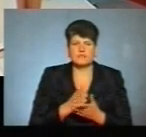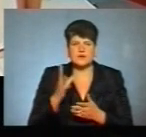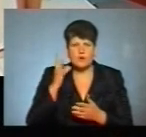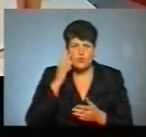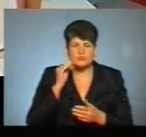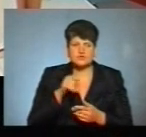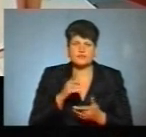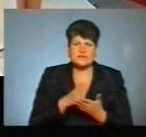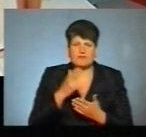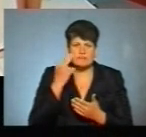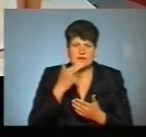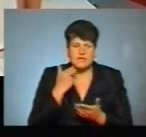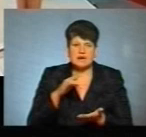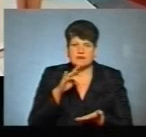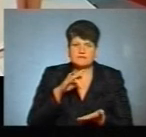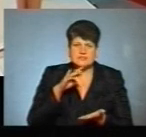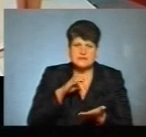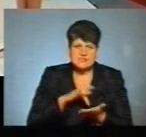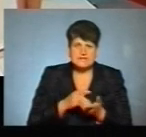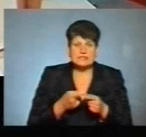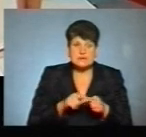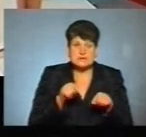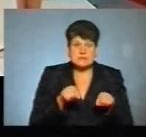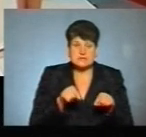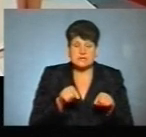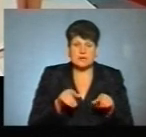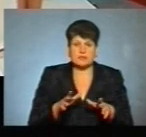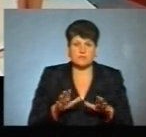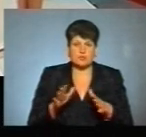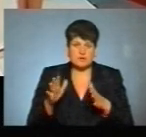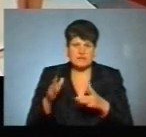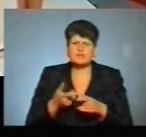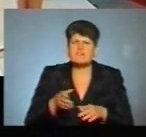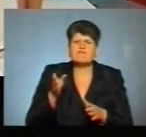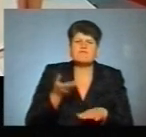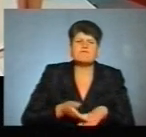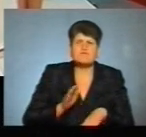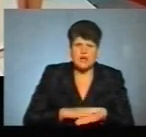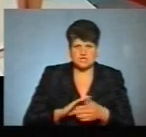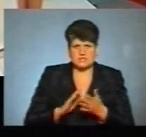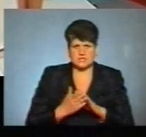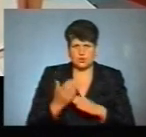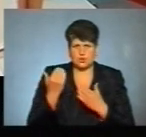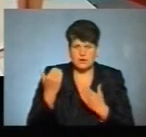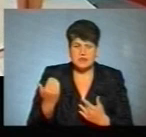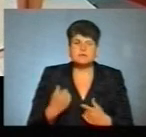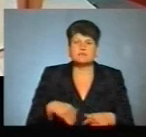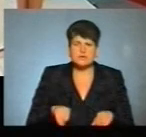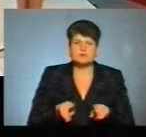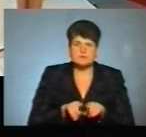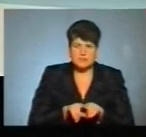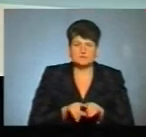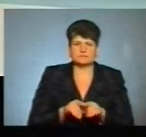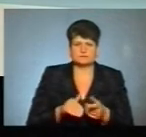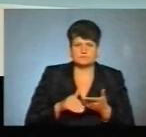що вони знаходяться в Італії, в самому епіцентрі цих таких, в них набагато важча ситуація, мені здається, і вони все рівно